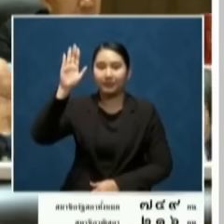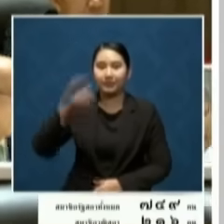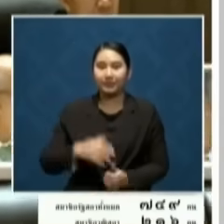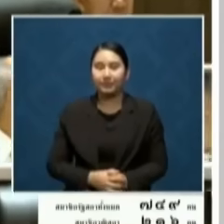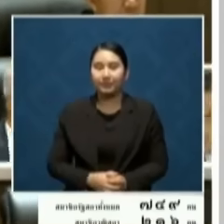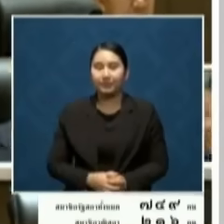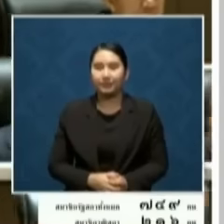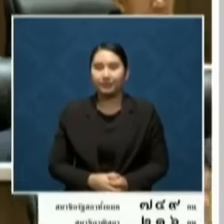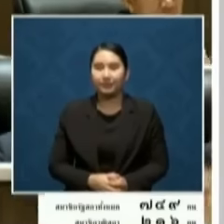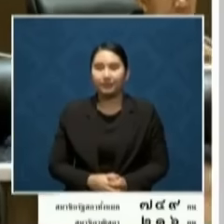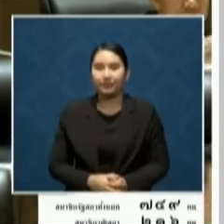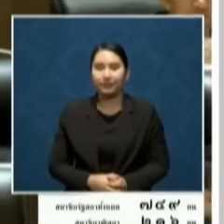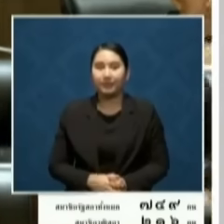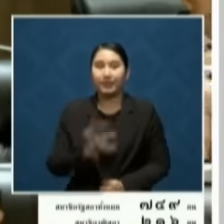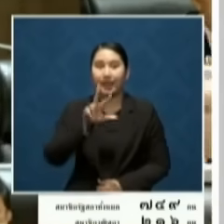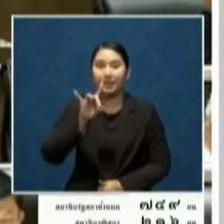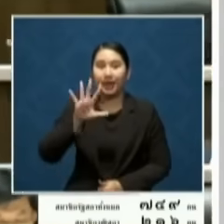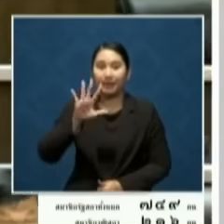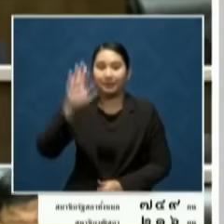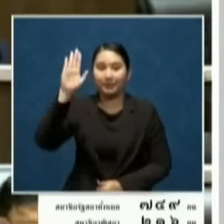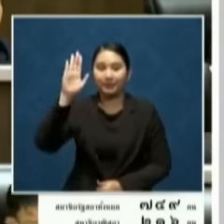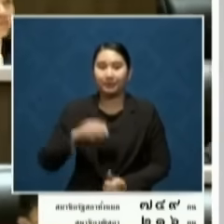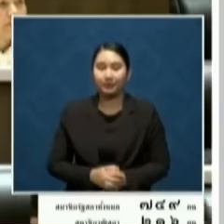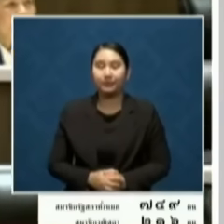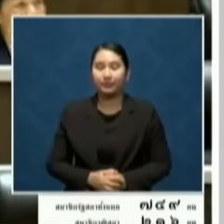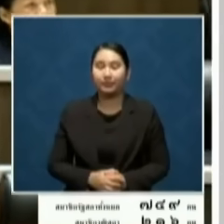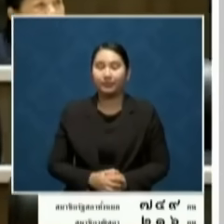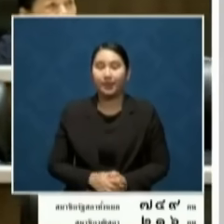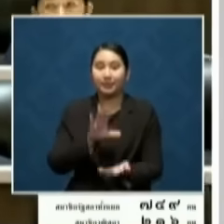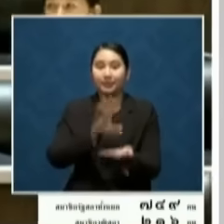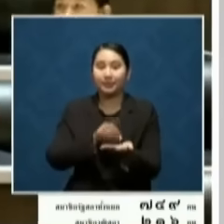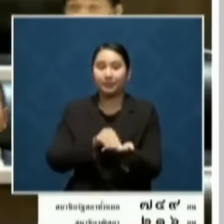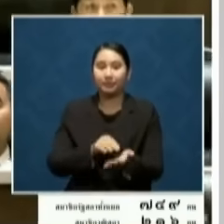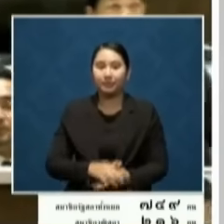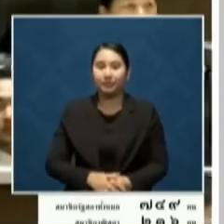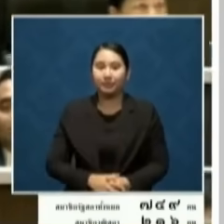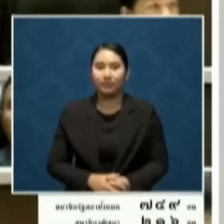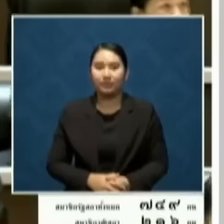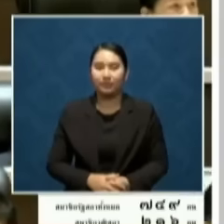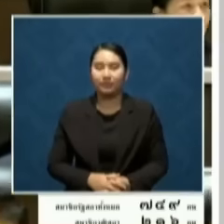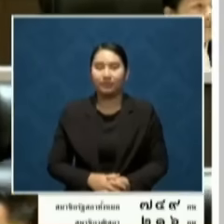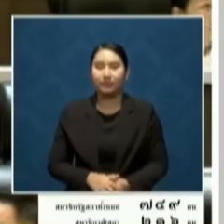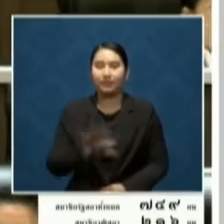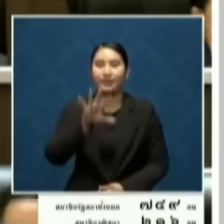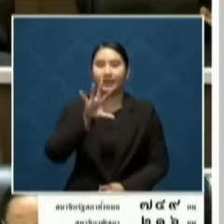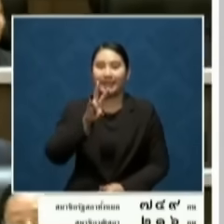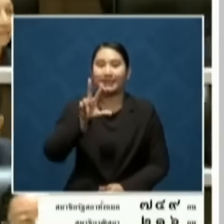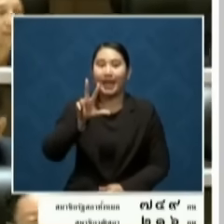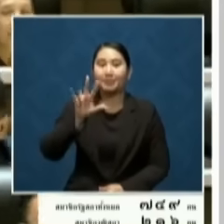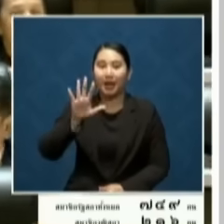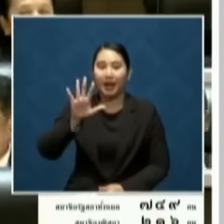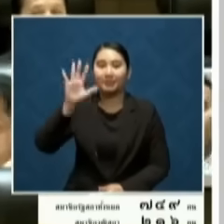เป็นแขนกลของ Telemetrics นะคะแล้วก็เริ่มพัฒนาแขนกลสำหรับกล้องถ่ายทอดสดตั้งแต่ปีคริสต์ศัก